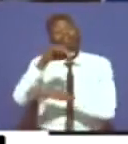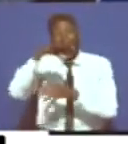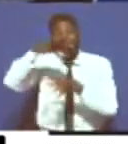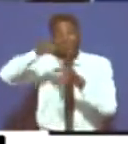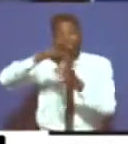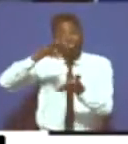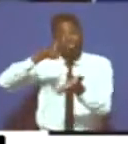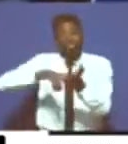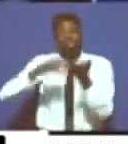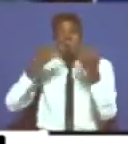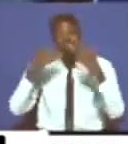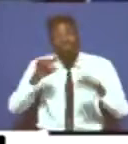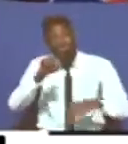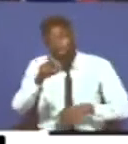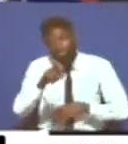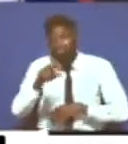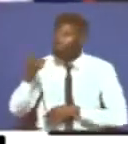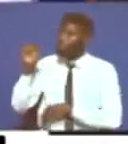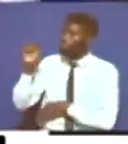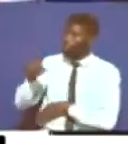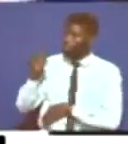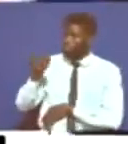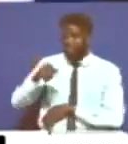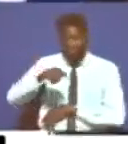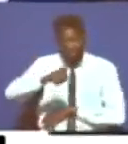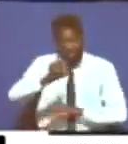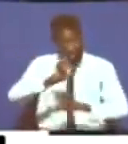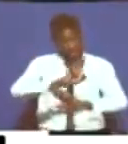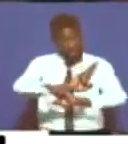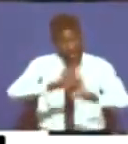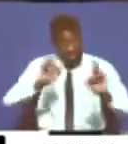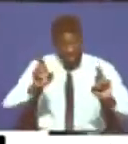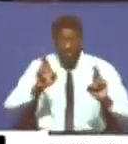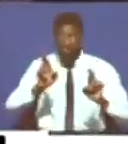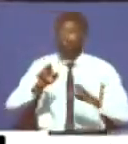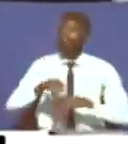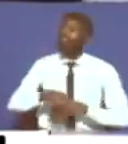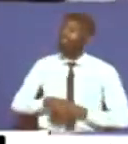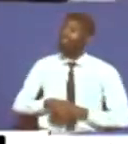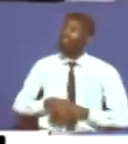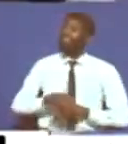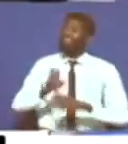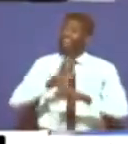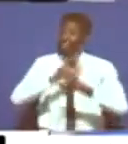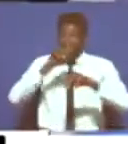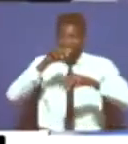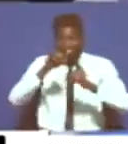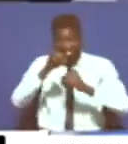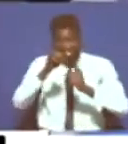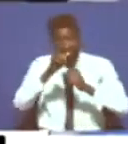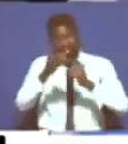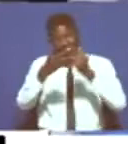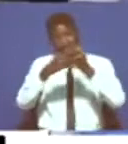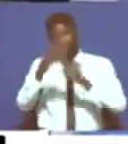Mumechukua kura zenyu? Na mko tayari ili tarehe 9 mwezi